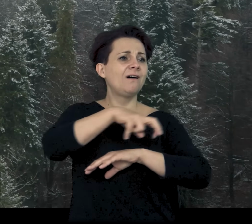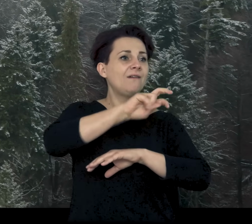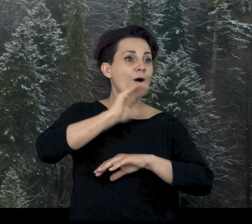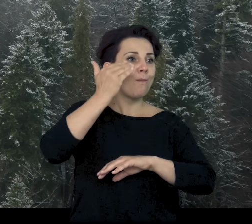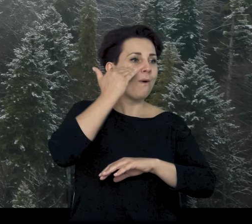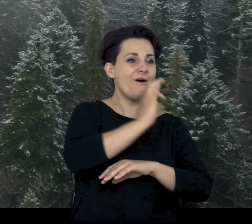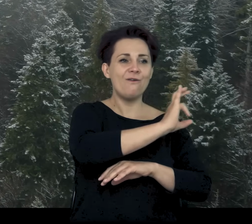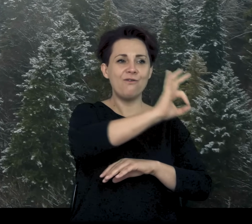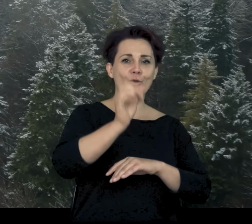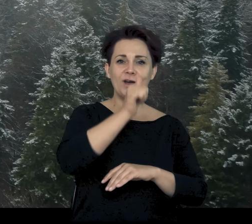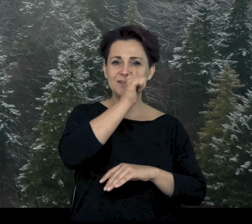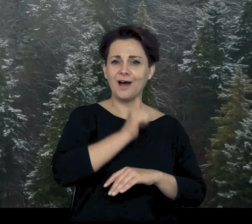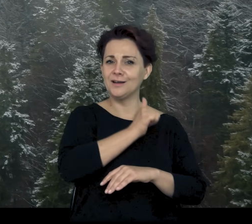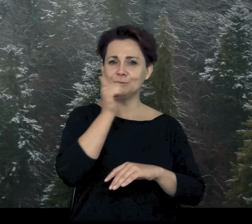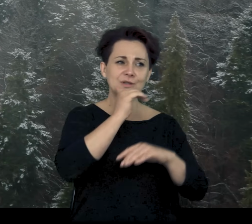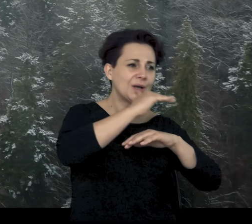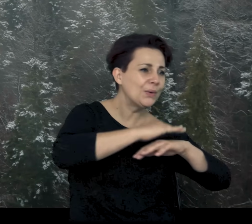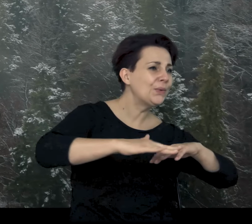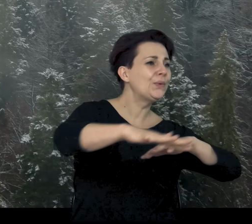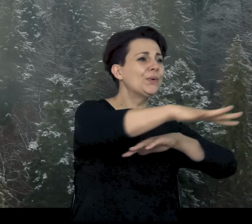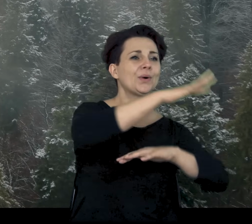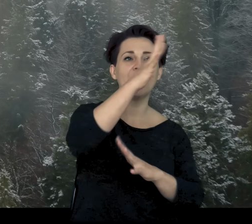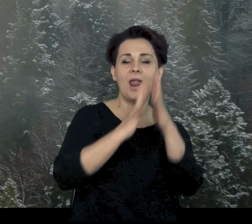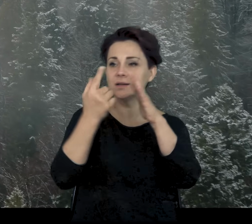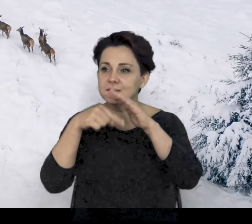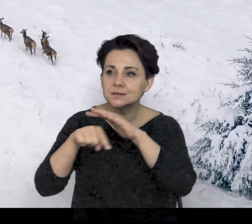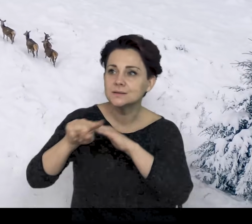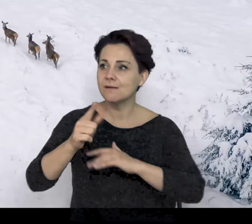tajemnice babiogórskich hal i lasów.